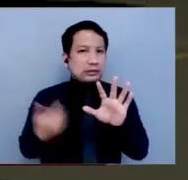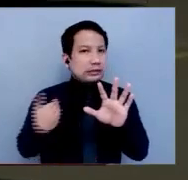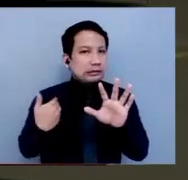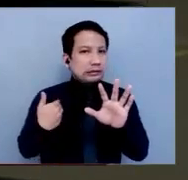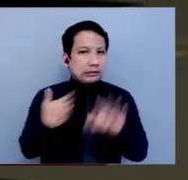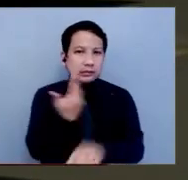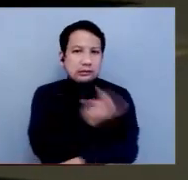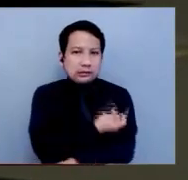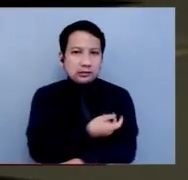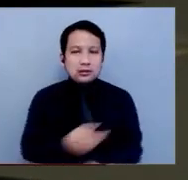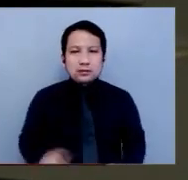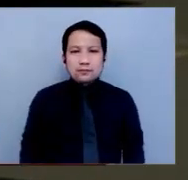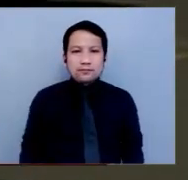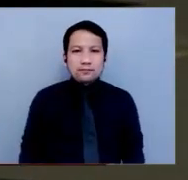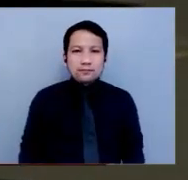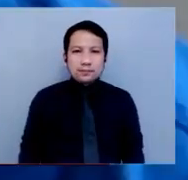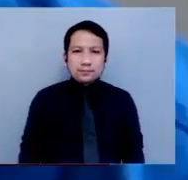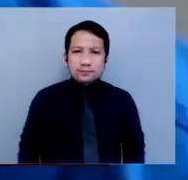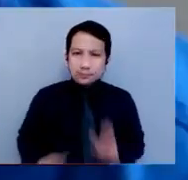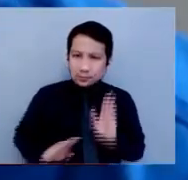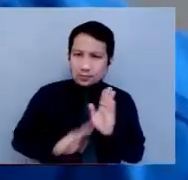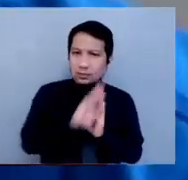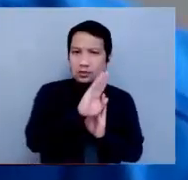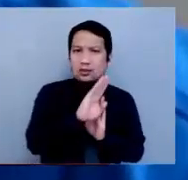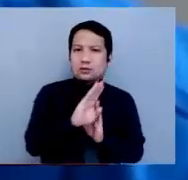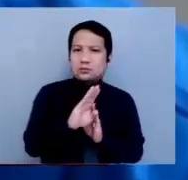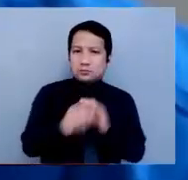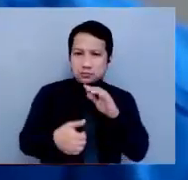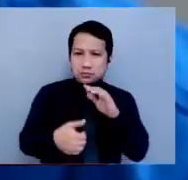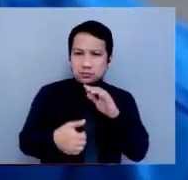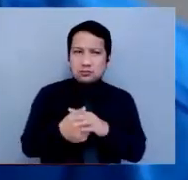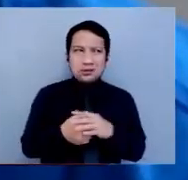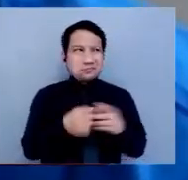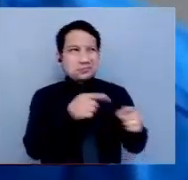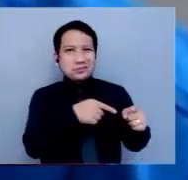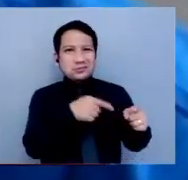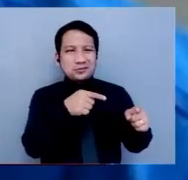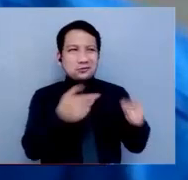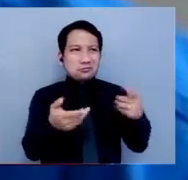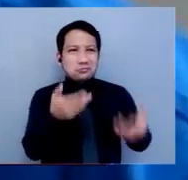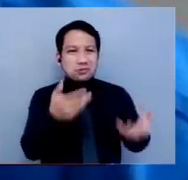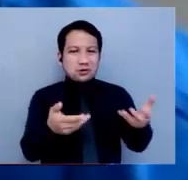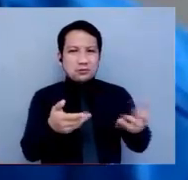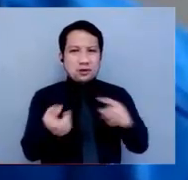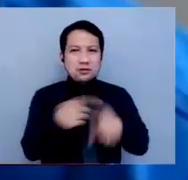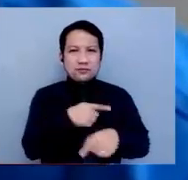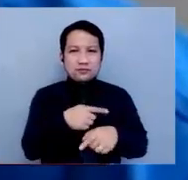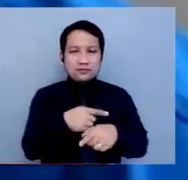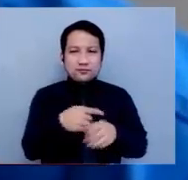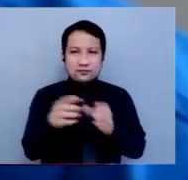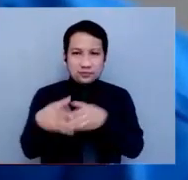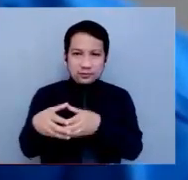bakunado. Lumalabas dito, puro merong galing sa gatherings,